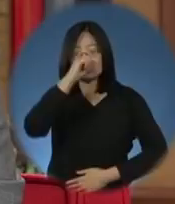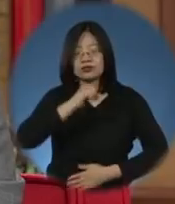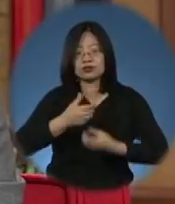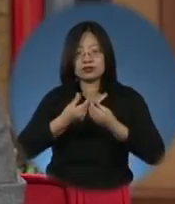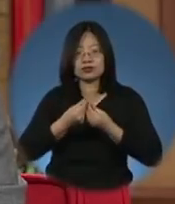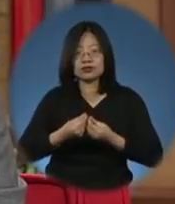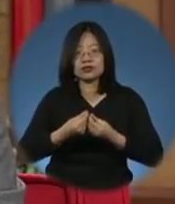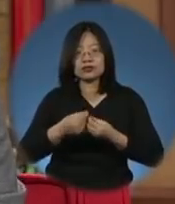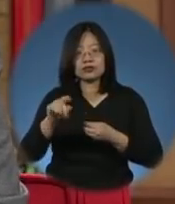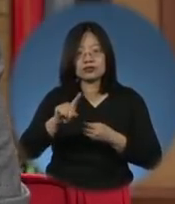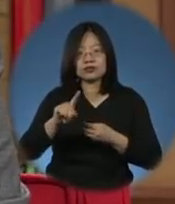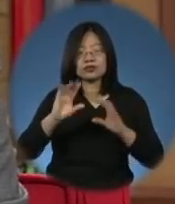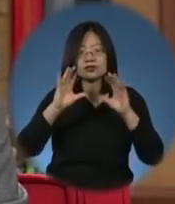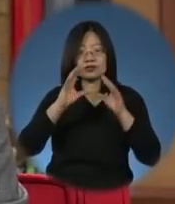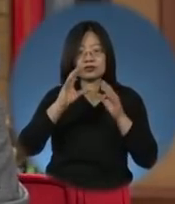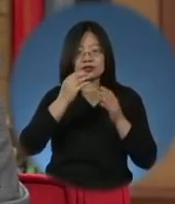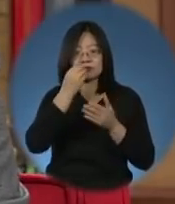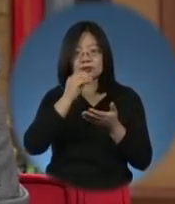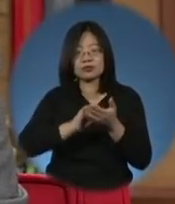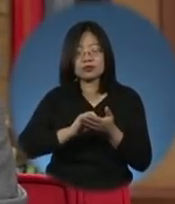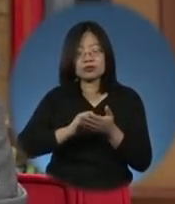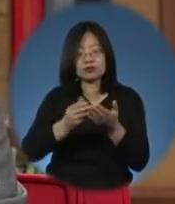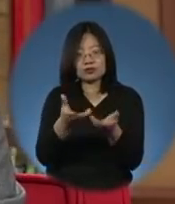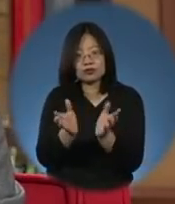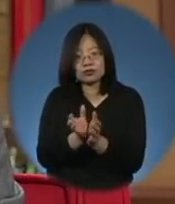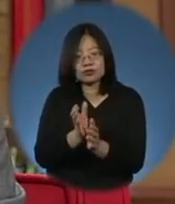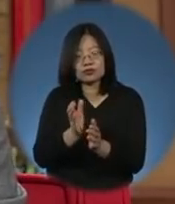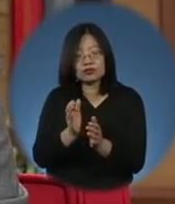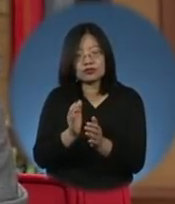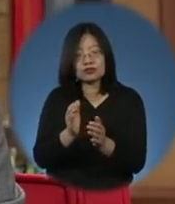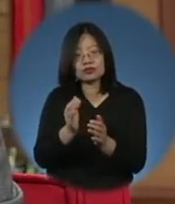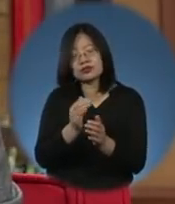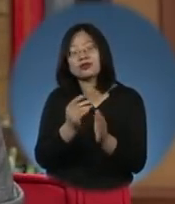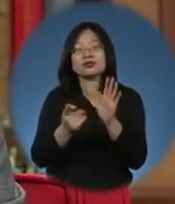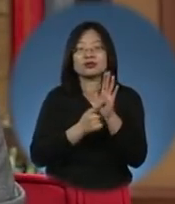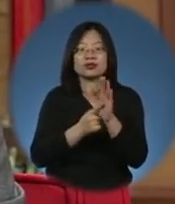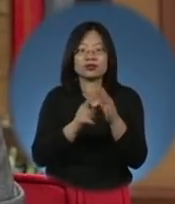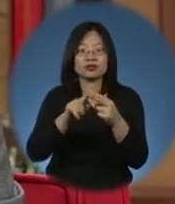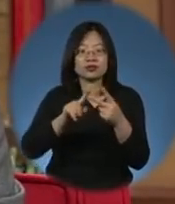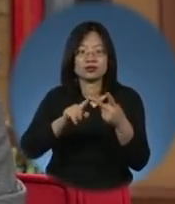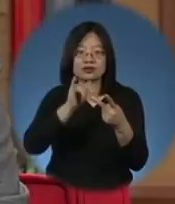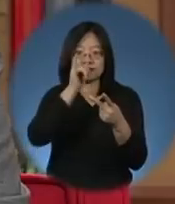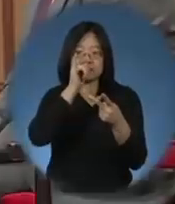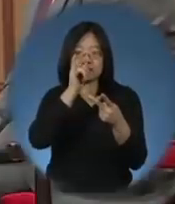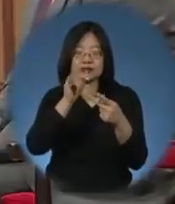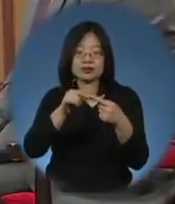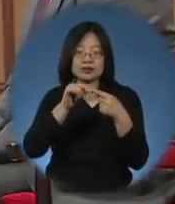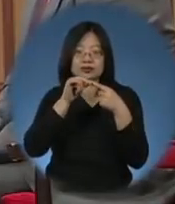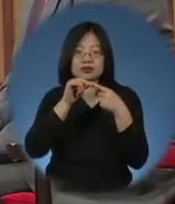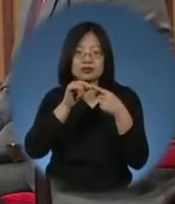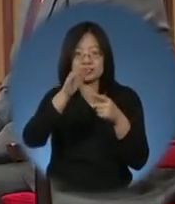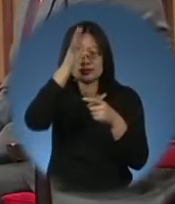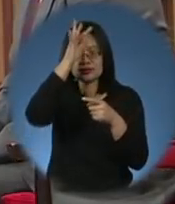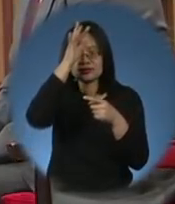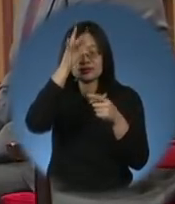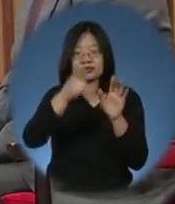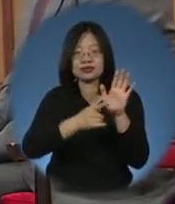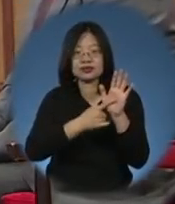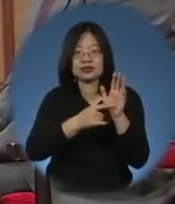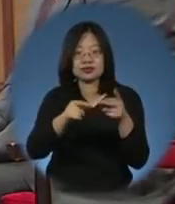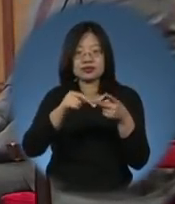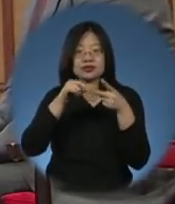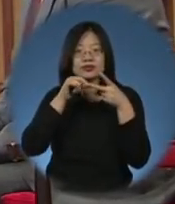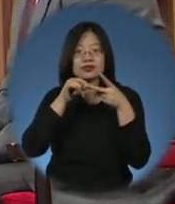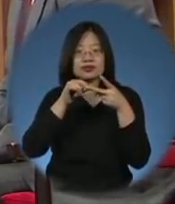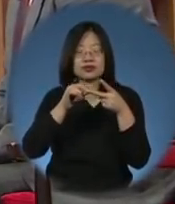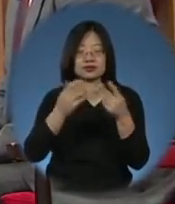예가 그거예요. 이 아이돌 그룹이면 반드시 해야 되는 광고가 두 가지가 있었습니다. 뭐죠? 하나는 치킨 광고고요. 네. 그리고